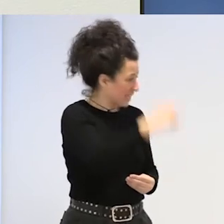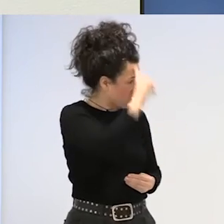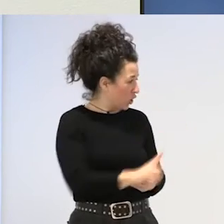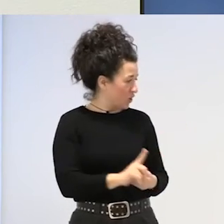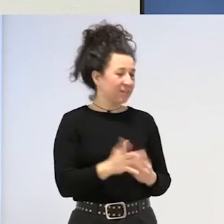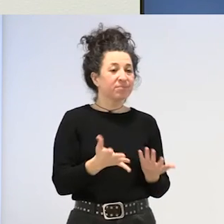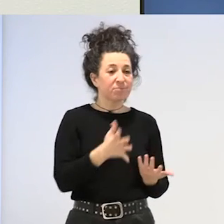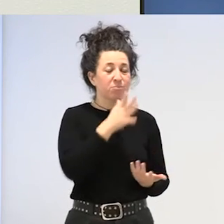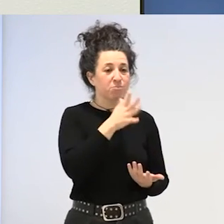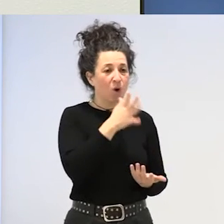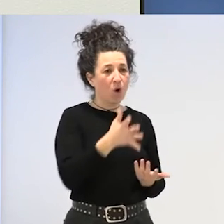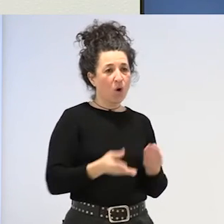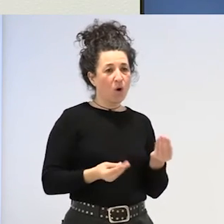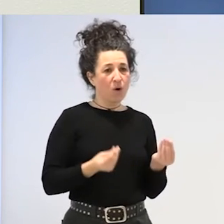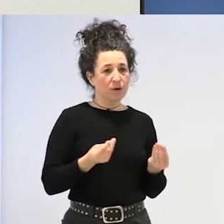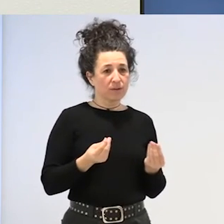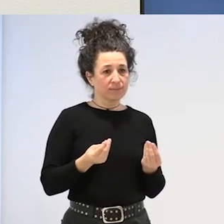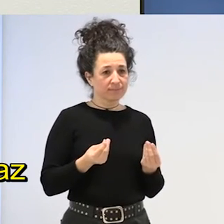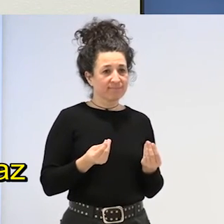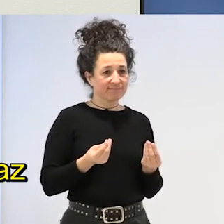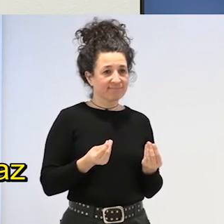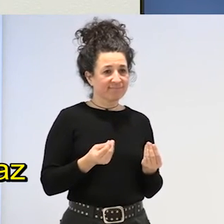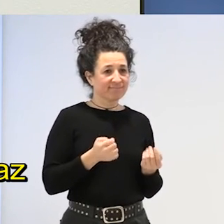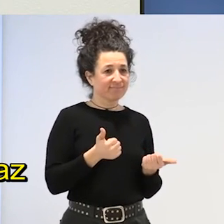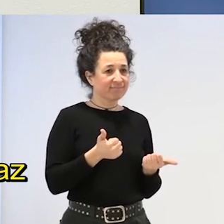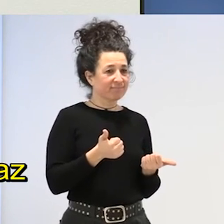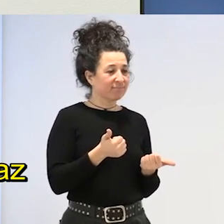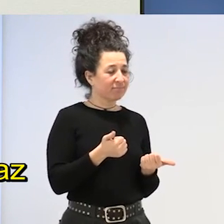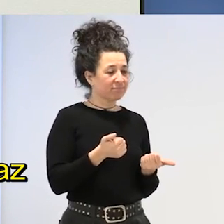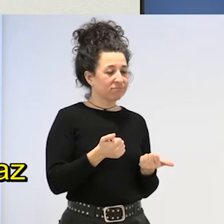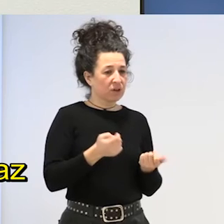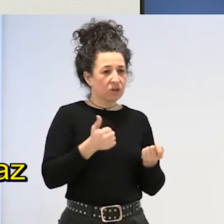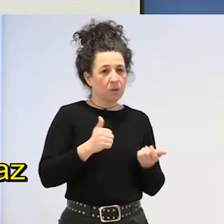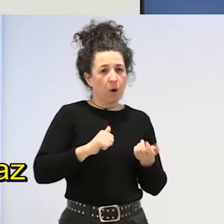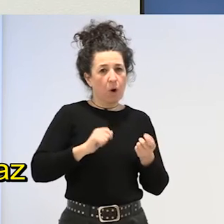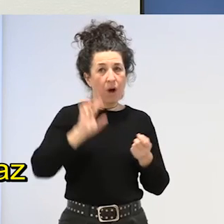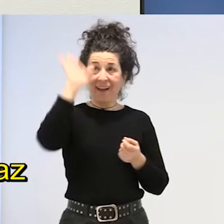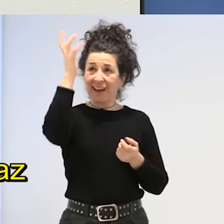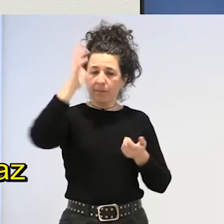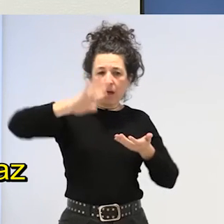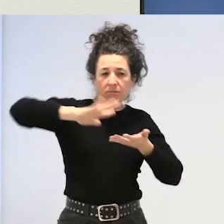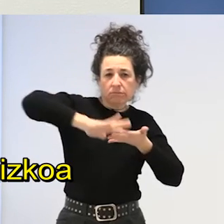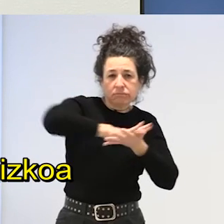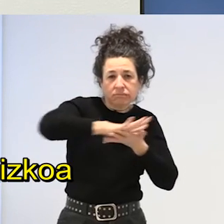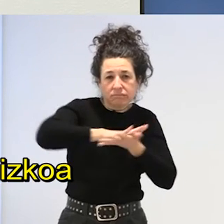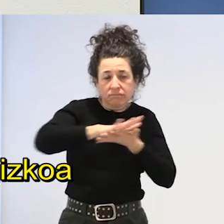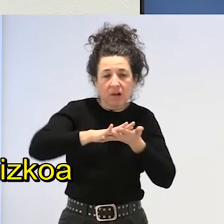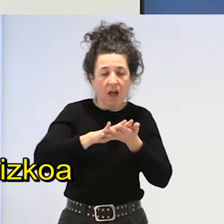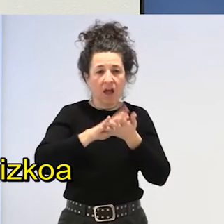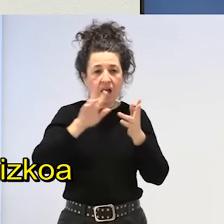Bai, ze, bueno, hortaz, hondamendi klimatikoa edo ari direnak esaten